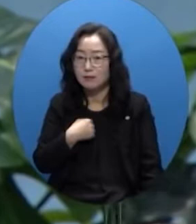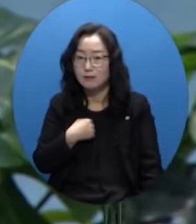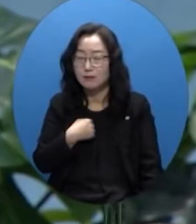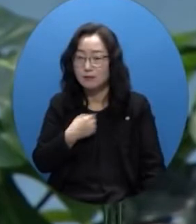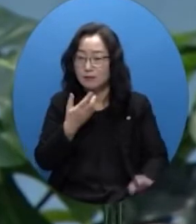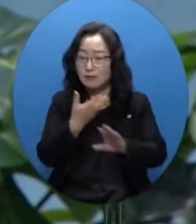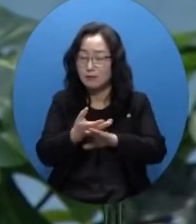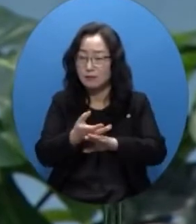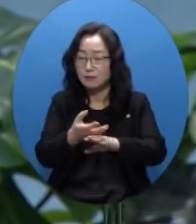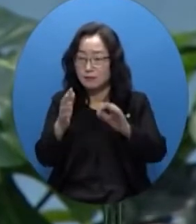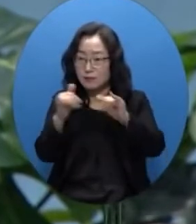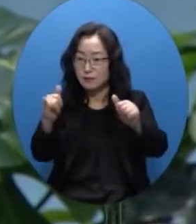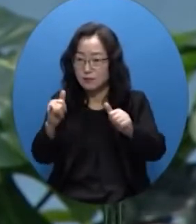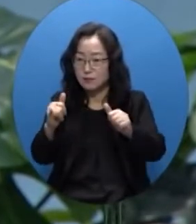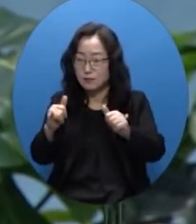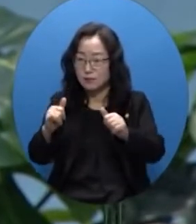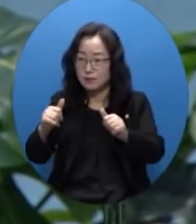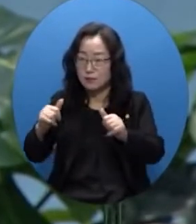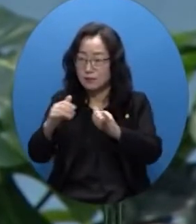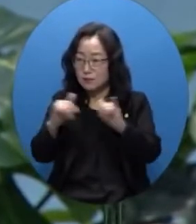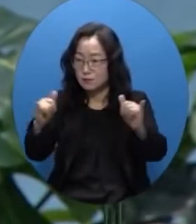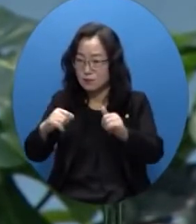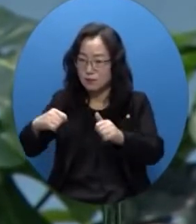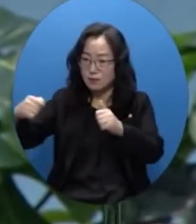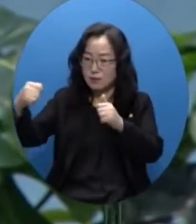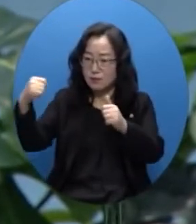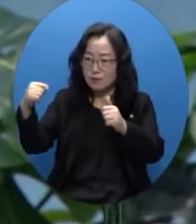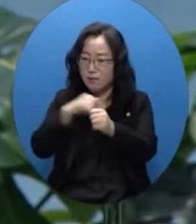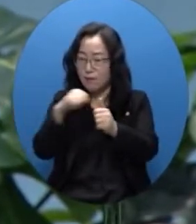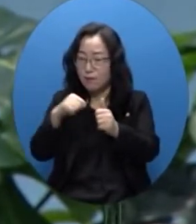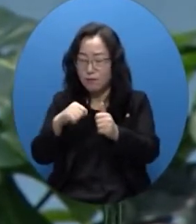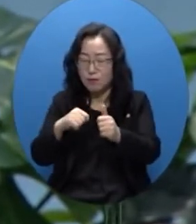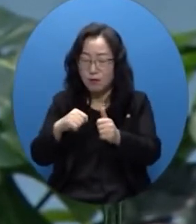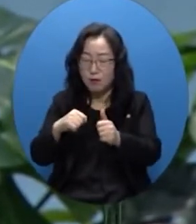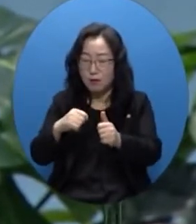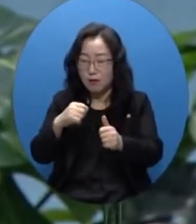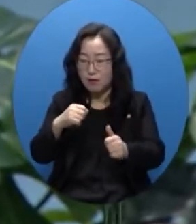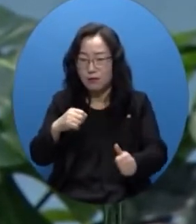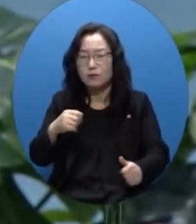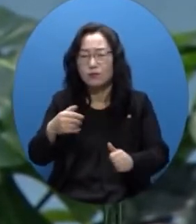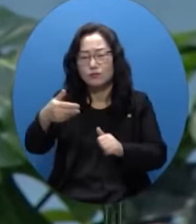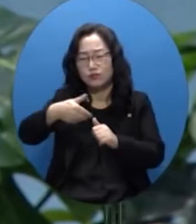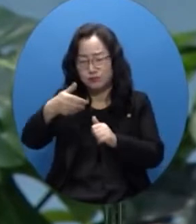외부 사람들이 폭력적으로 위협하고 어려움을 주고 있습니다 칼은